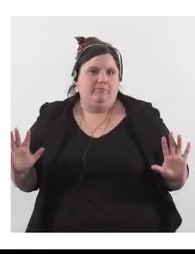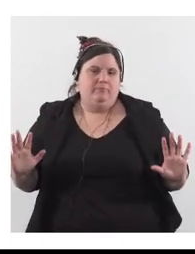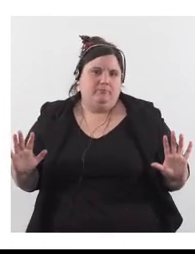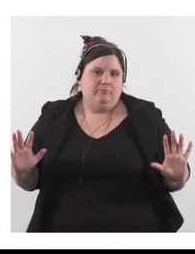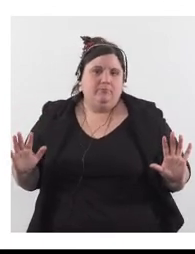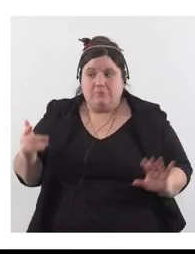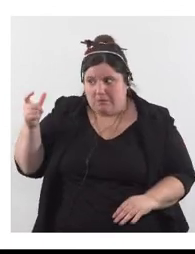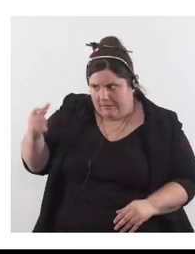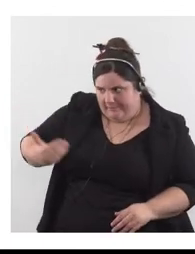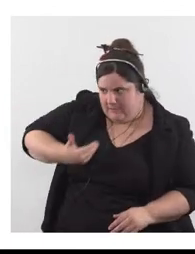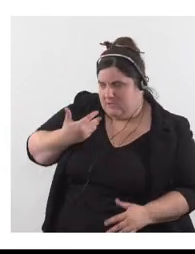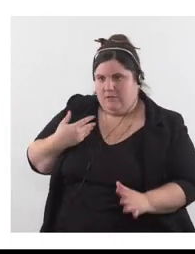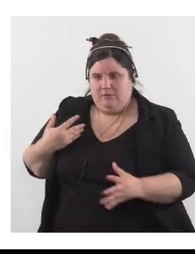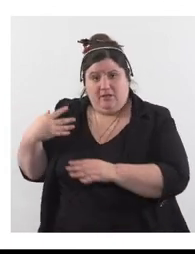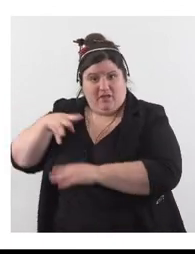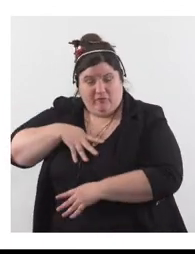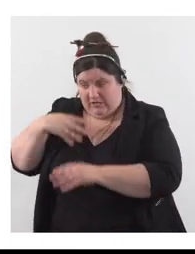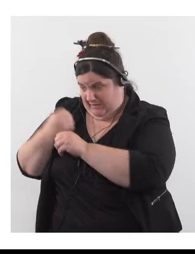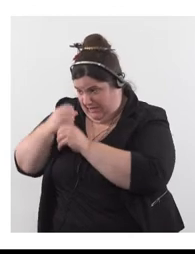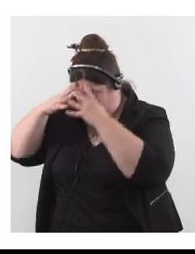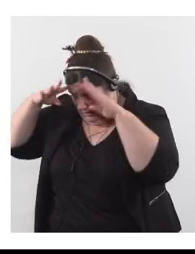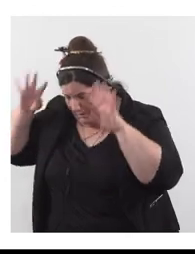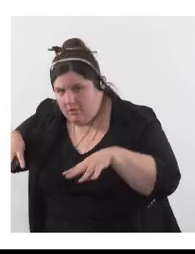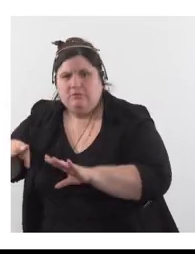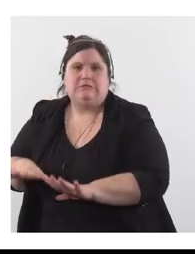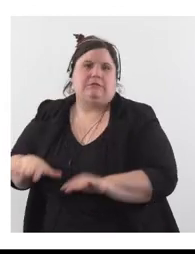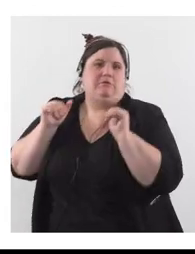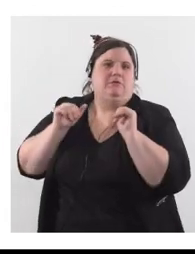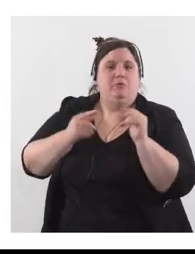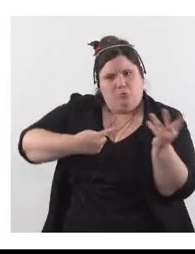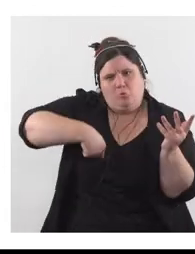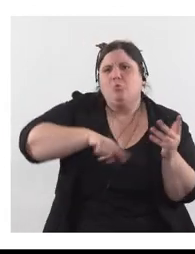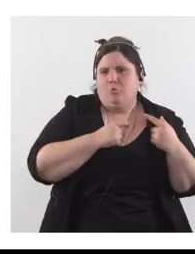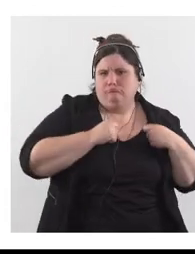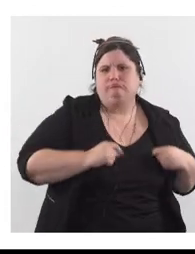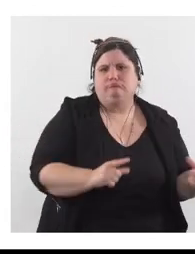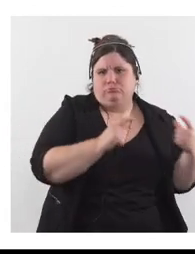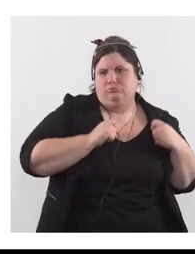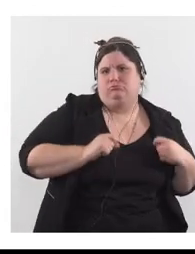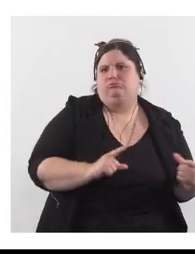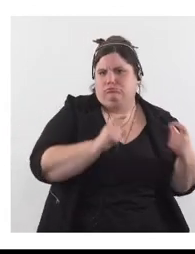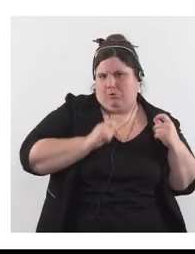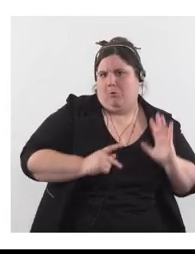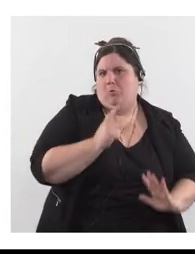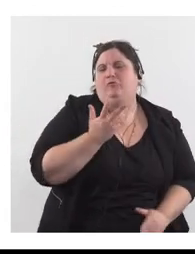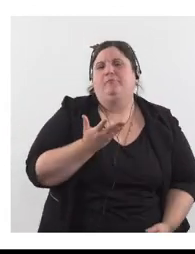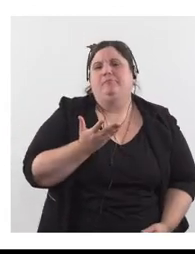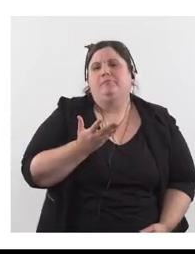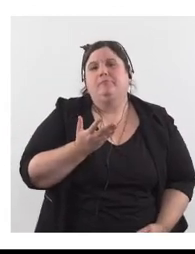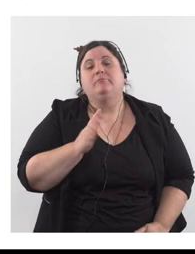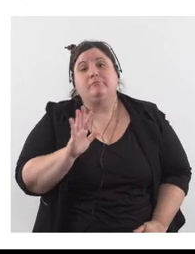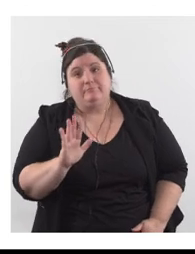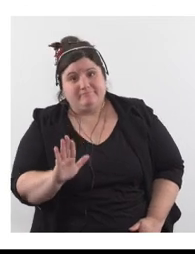trop importants, et c'est nous qui prenons la grosse charge financière, mais qui nous est facturée à nous. Sur un plan